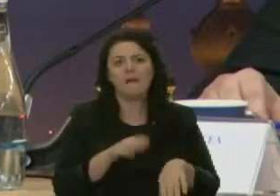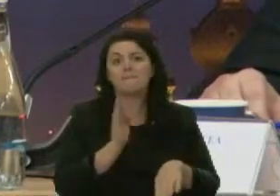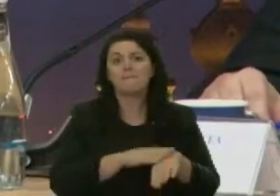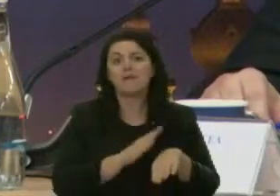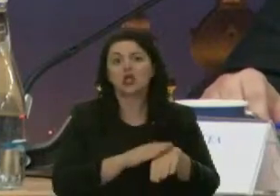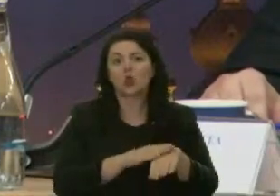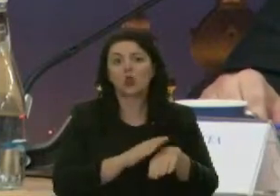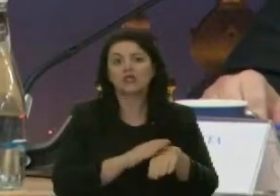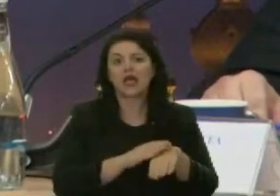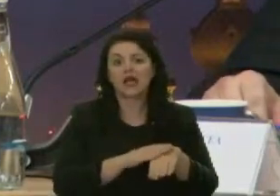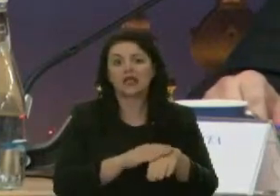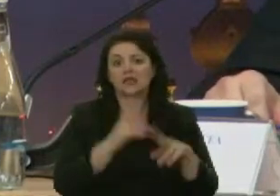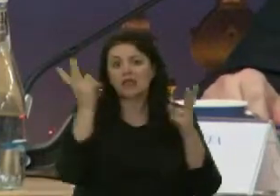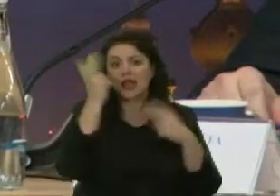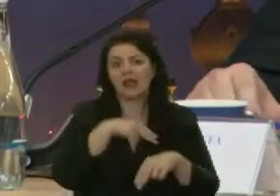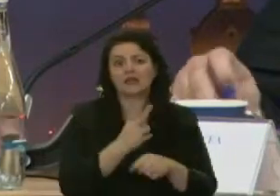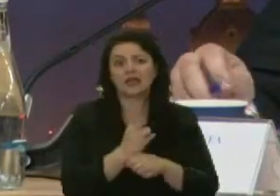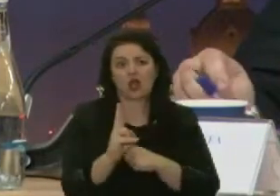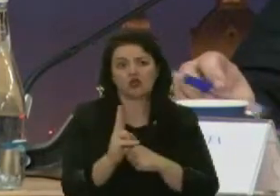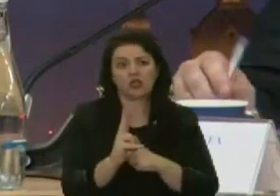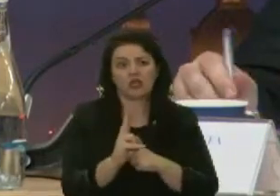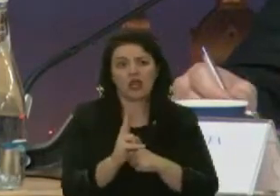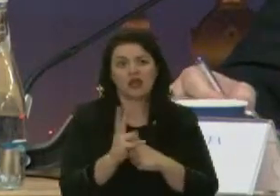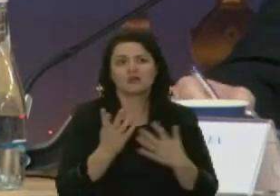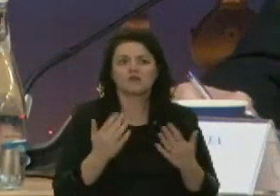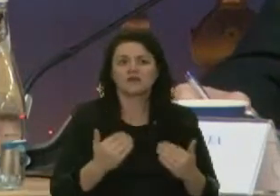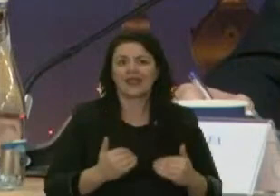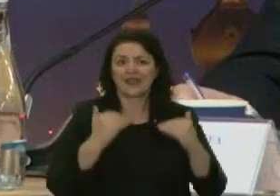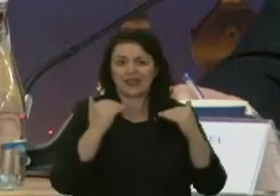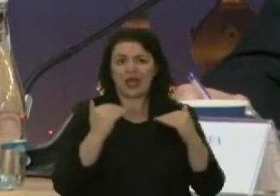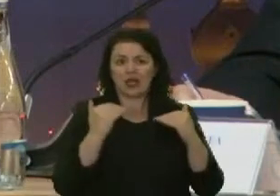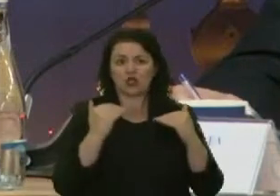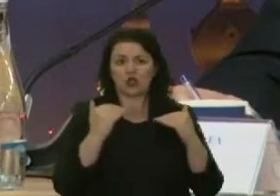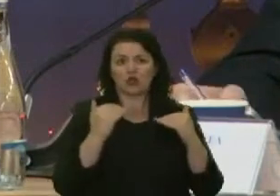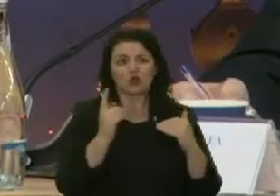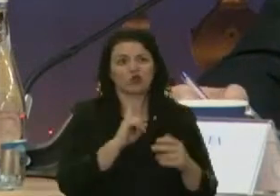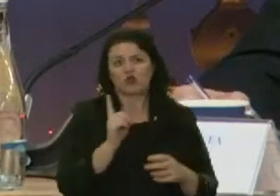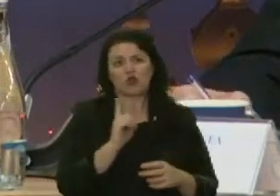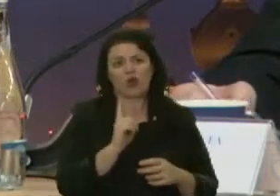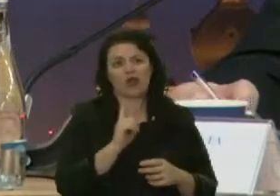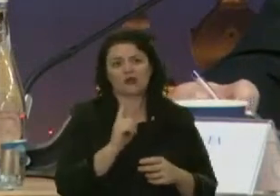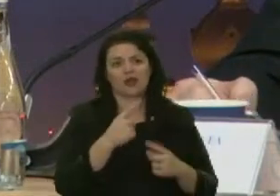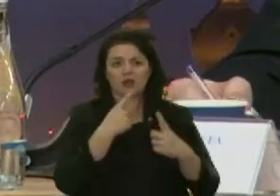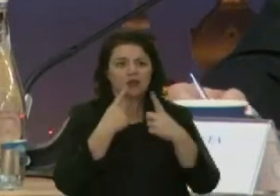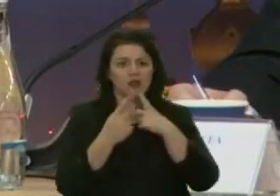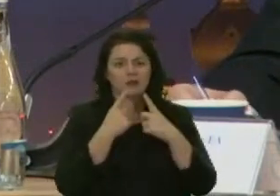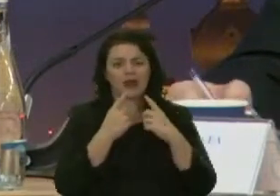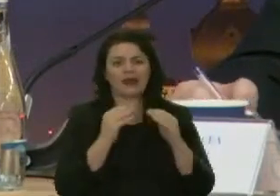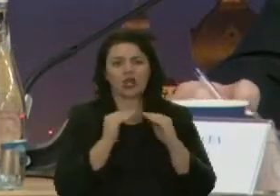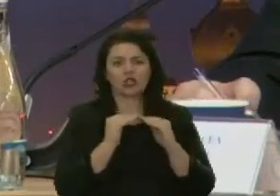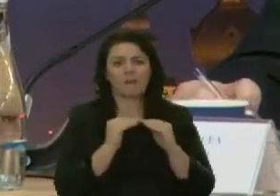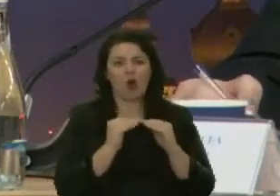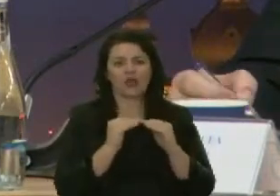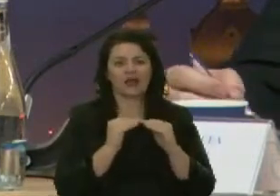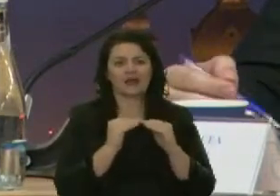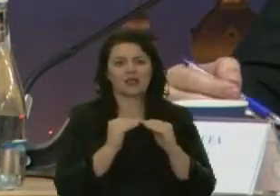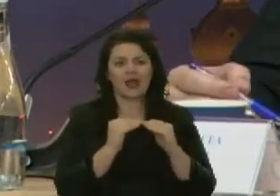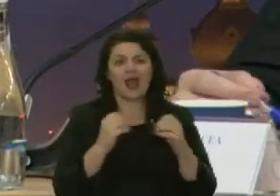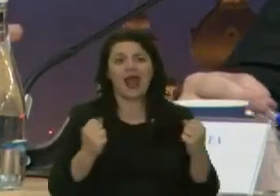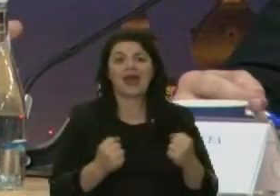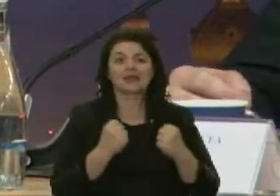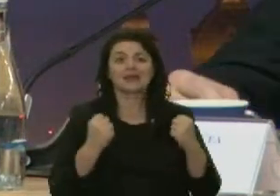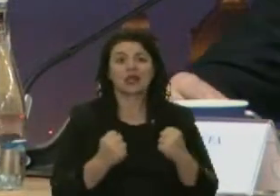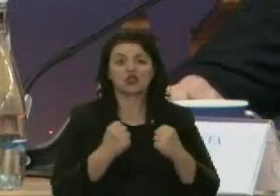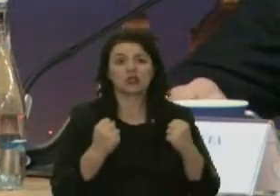scuze dacă a fost înțeles greșit și la fel cu ridicarea at care nu face parte din logica unei conversații democratice exercițiul